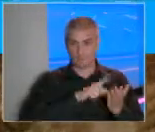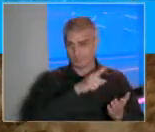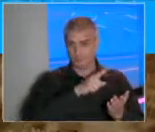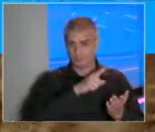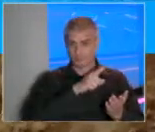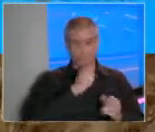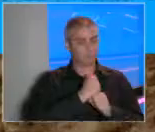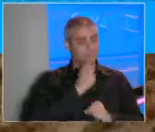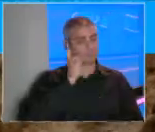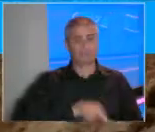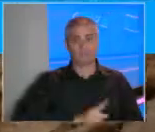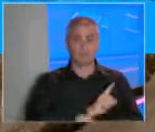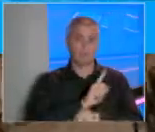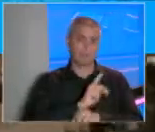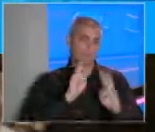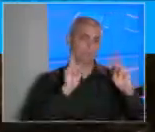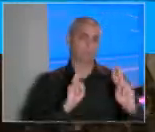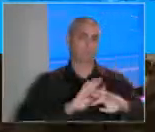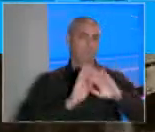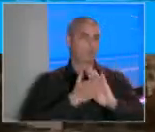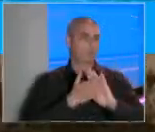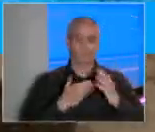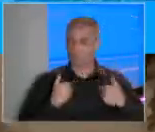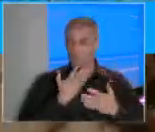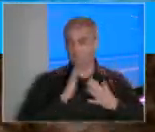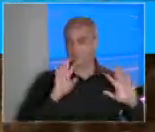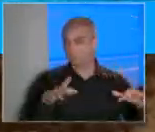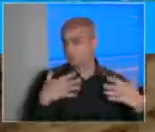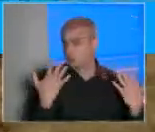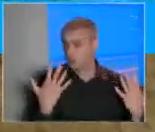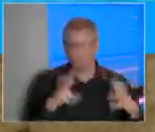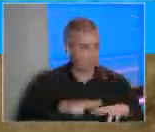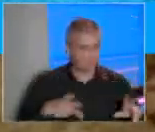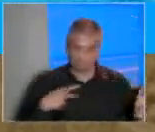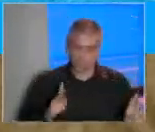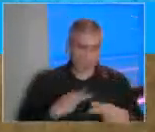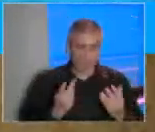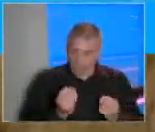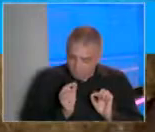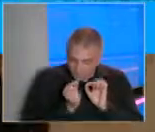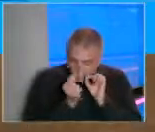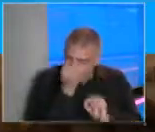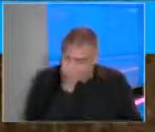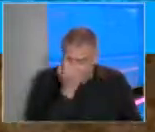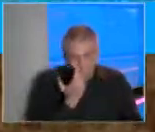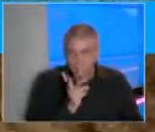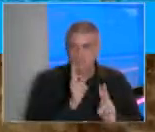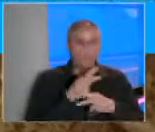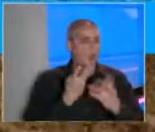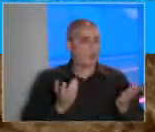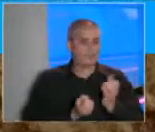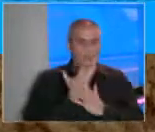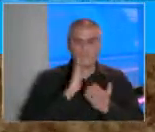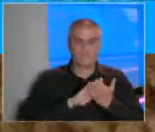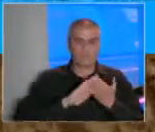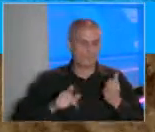ראשון מוציא צו ביניים, שמקפיא את הכל. אנחנו קרוב ל-10 שנים, במציאות שאנחנו לא יכולים להזיז אבן, לא יכולים להקים פה